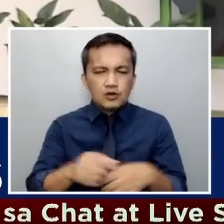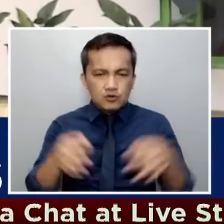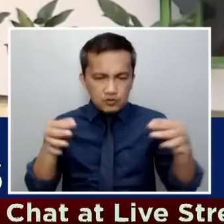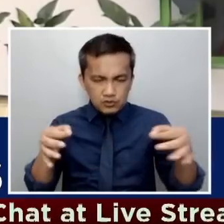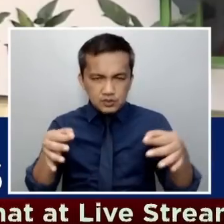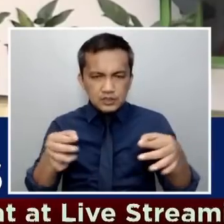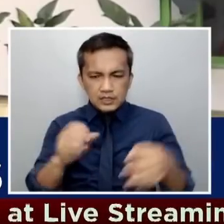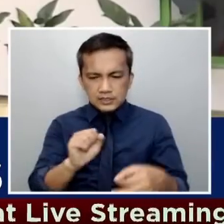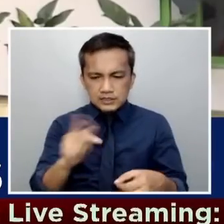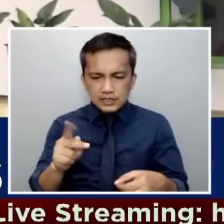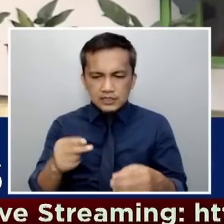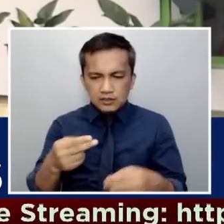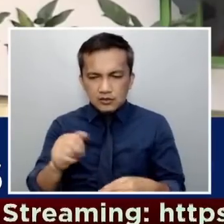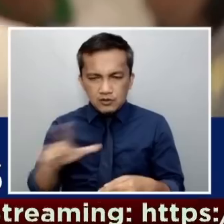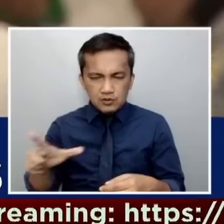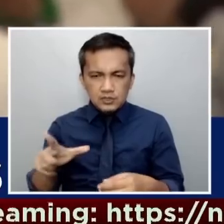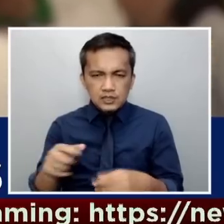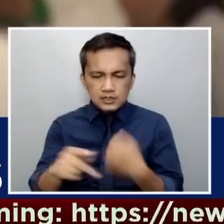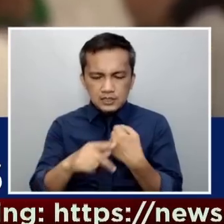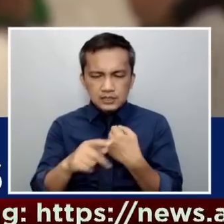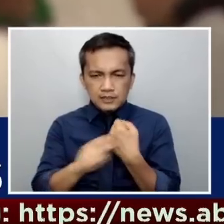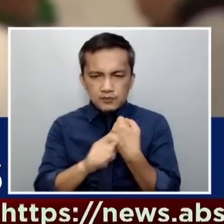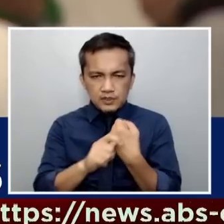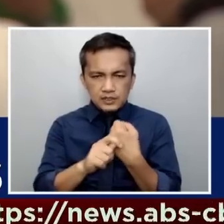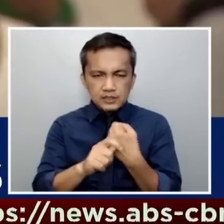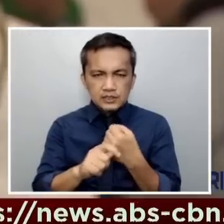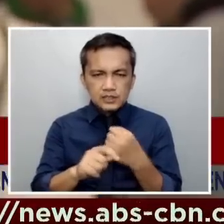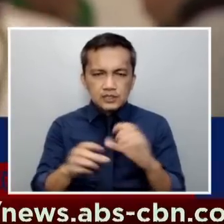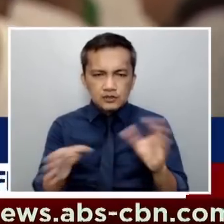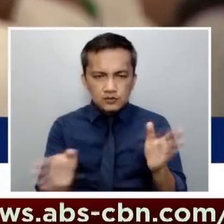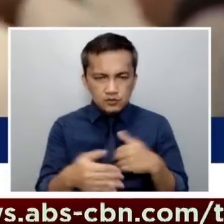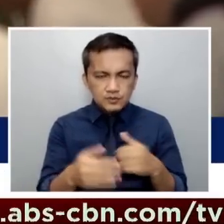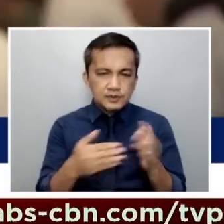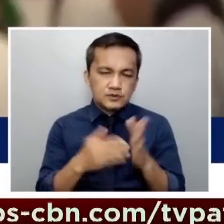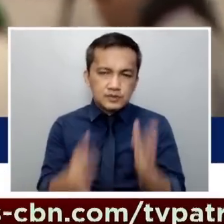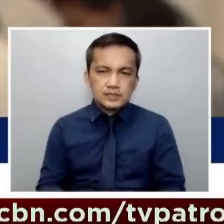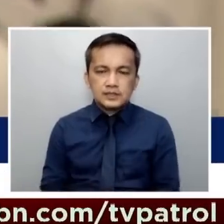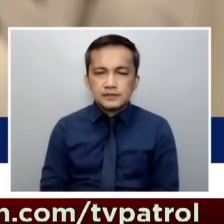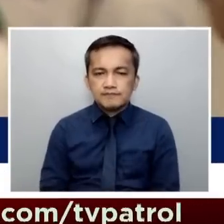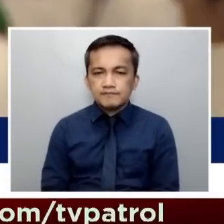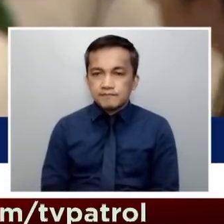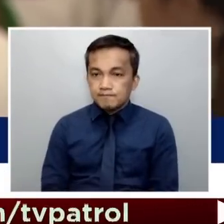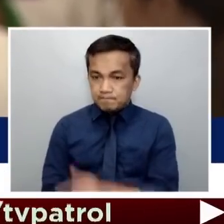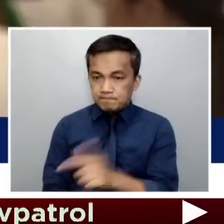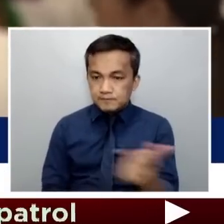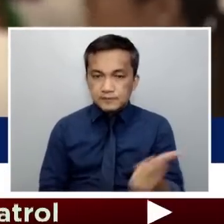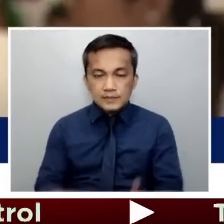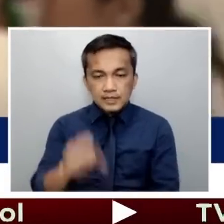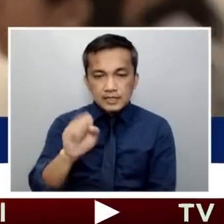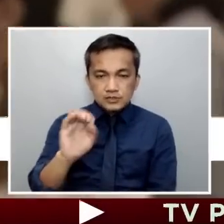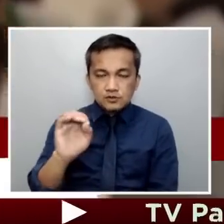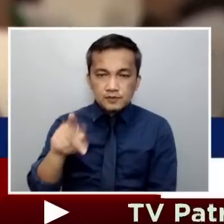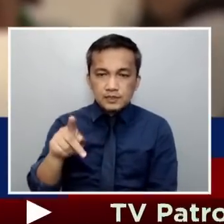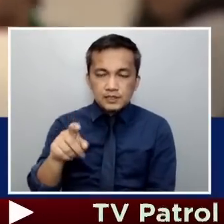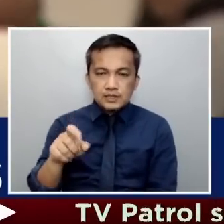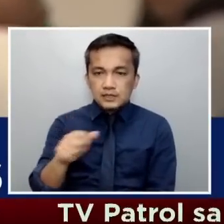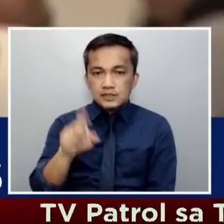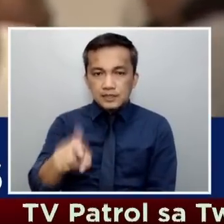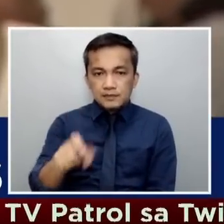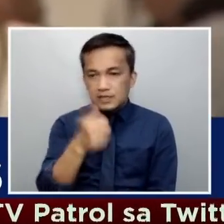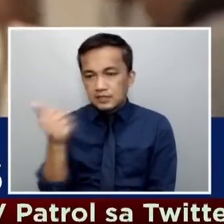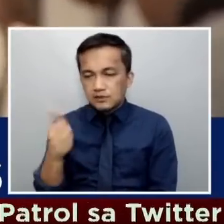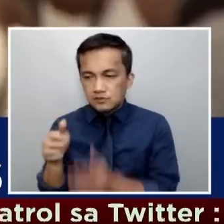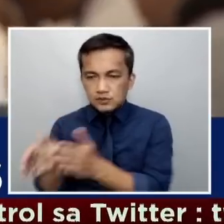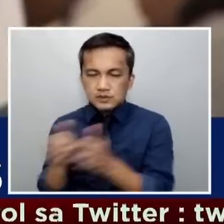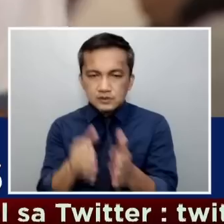pansamantalang classroom ng mga estudyante. Pag may mga ganon, yung SOP na is dapat sa other modes of learning